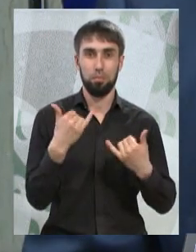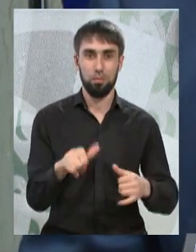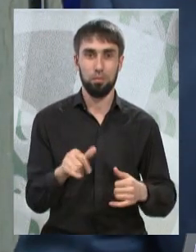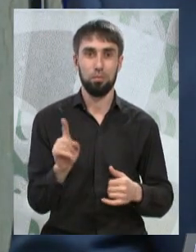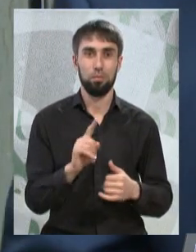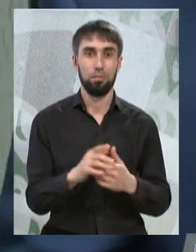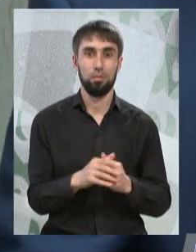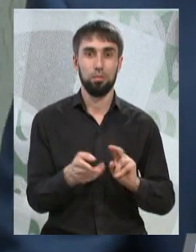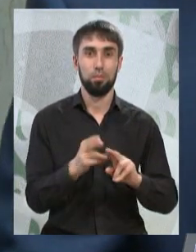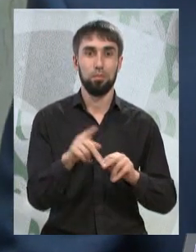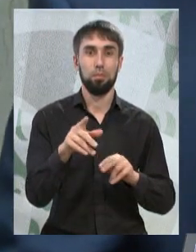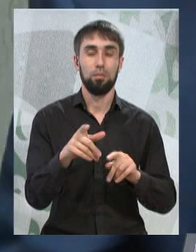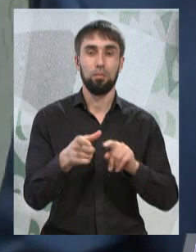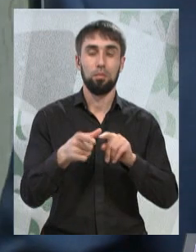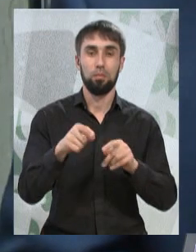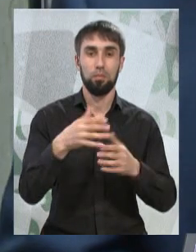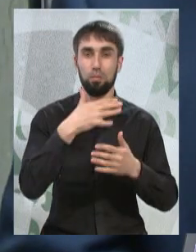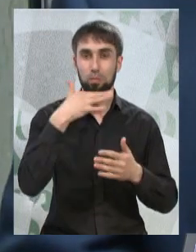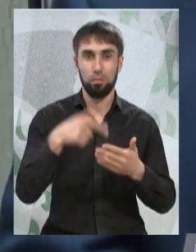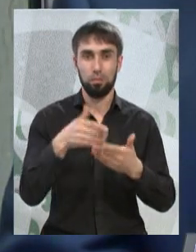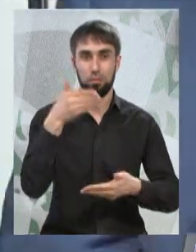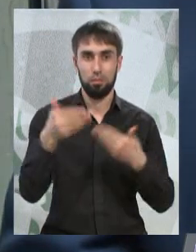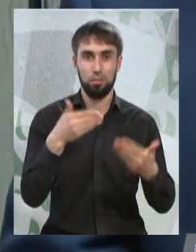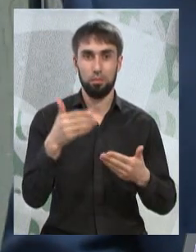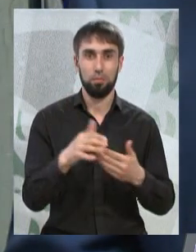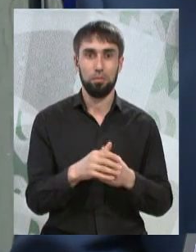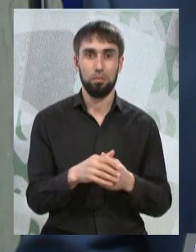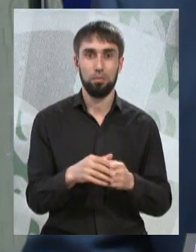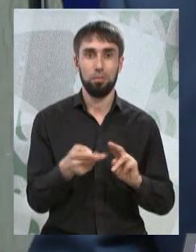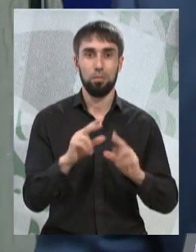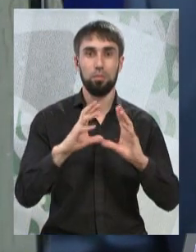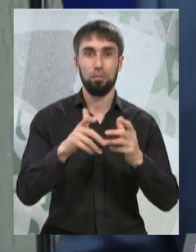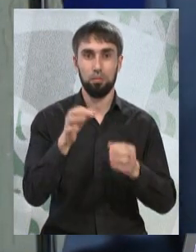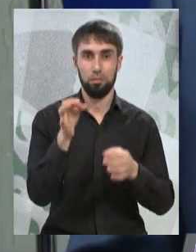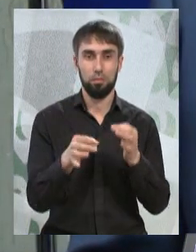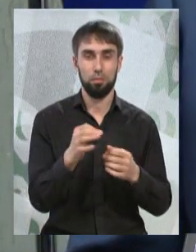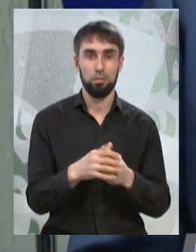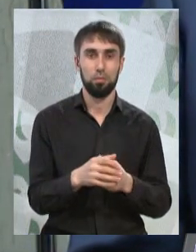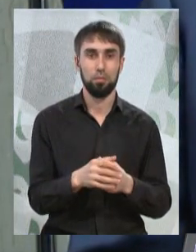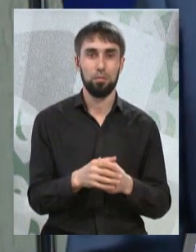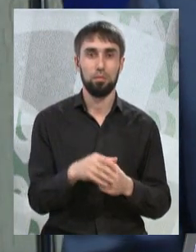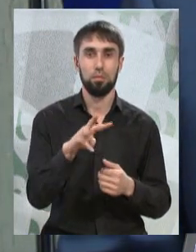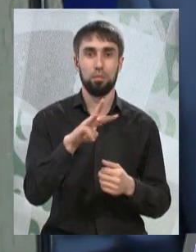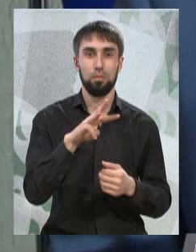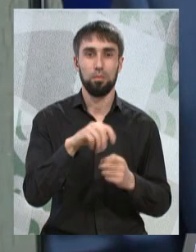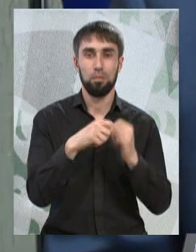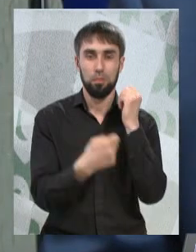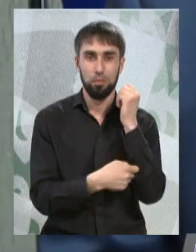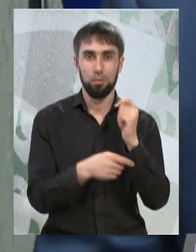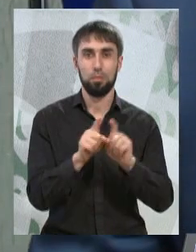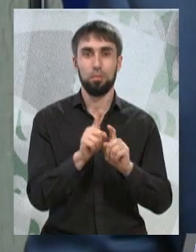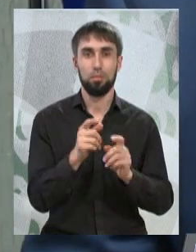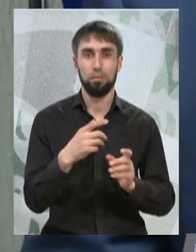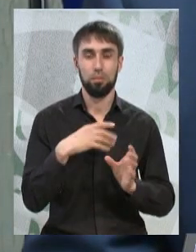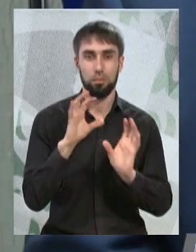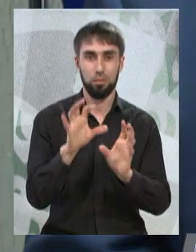количество большое рассматривается мировыми судьями. И в части материального обеспечения, технического, это